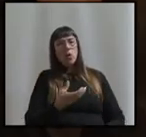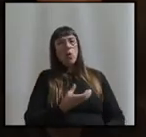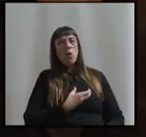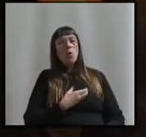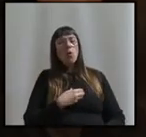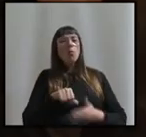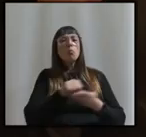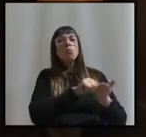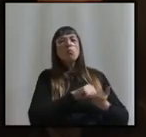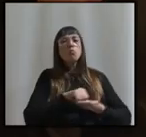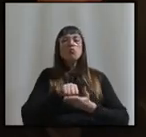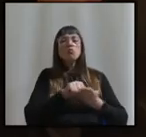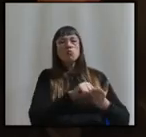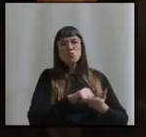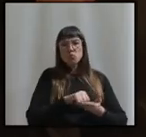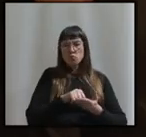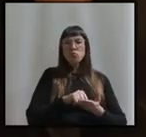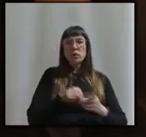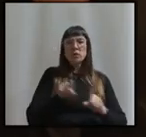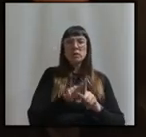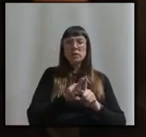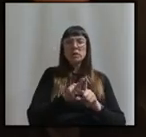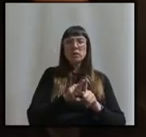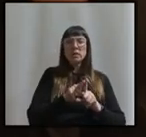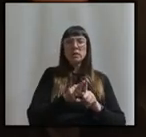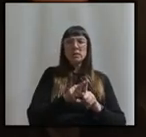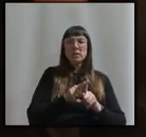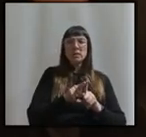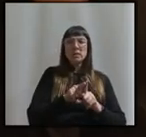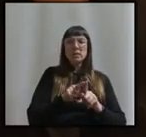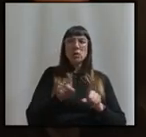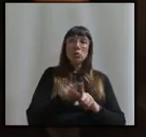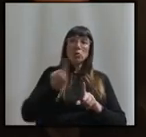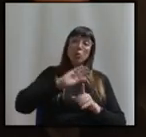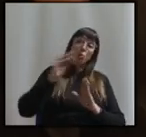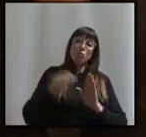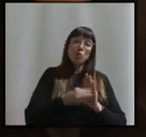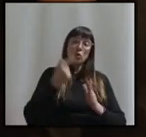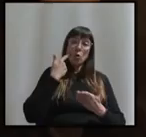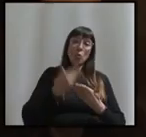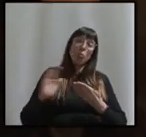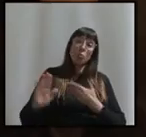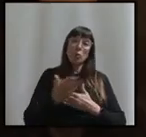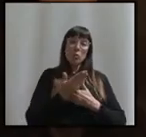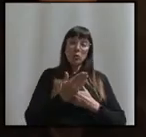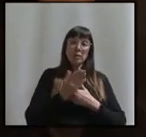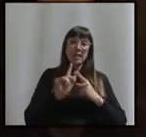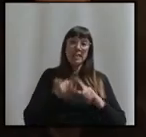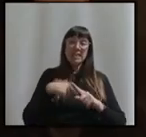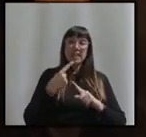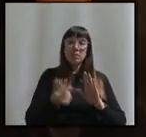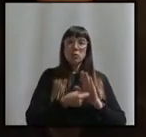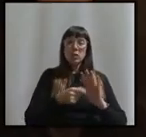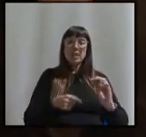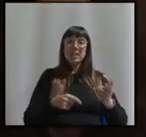Serveis de Catalunya, que sumarà per fer front al que vostè proposa en aquesta moció, que entraria en el segon punt dels acords. El tercer